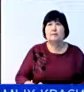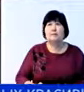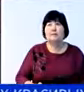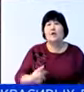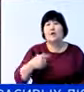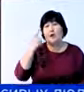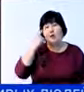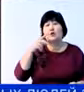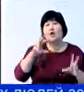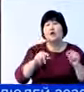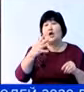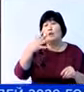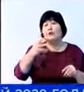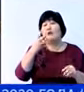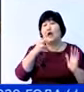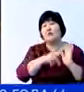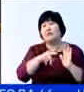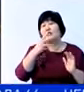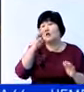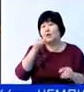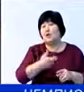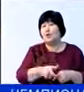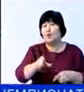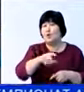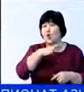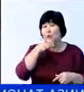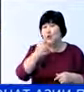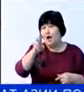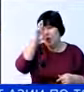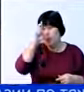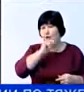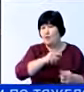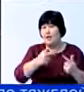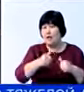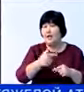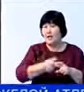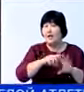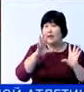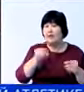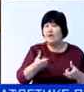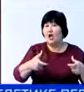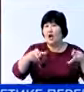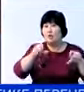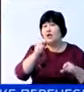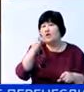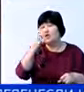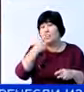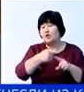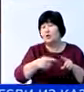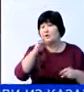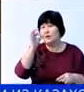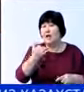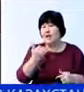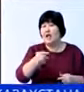Я тоже считаю, 58,3% – это очень много для бюджетных организаций. И вообще подорожание на 14,5%